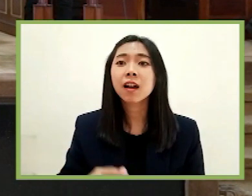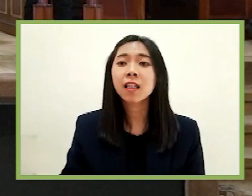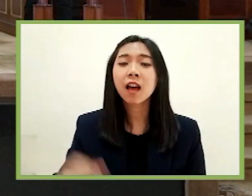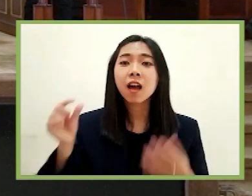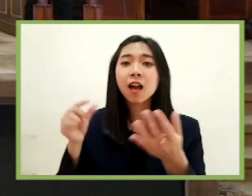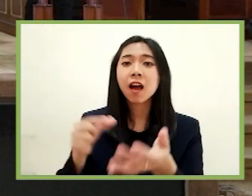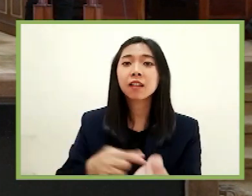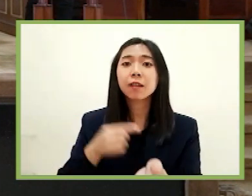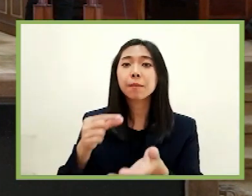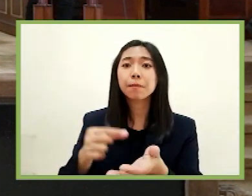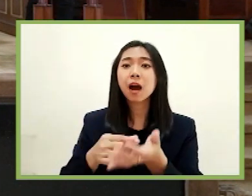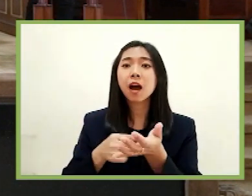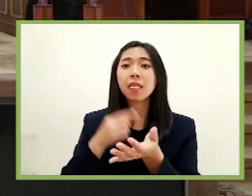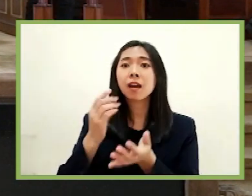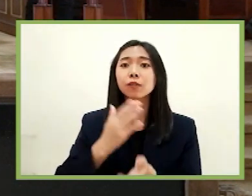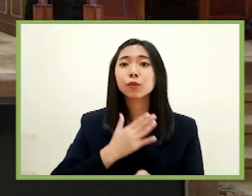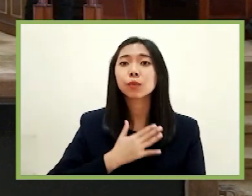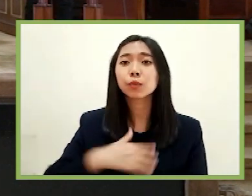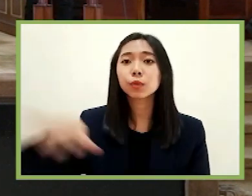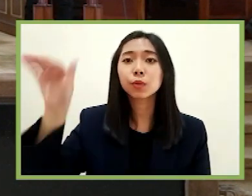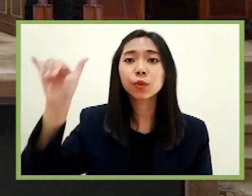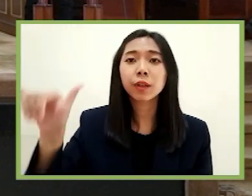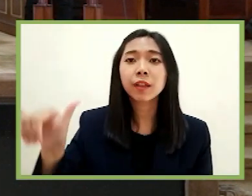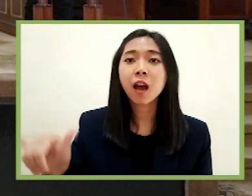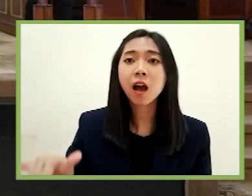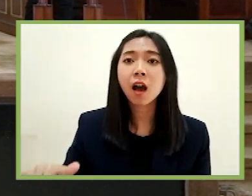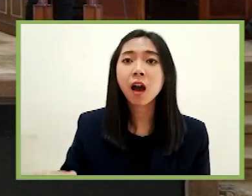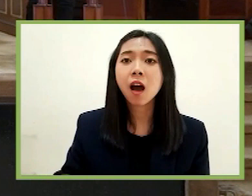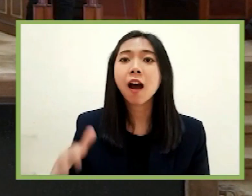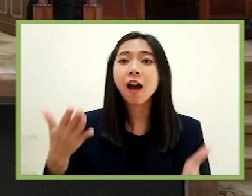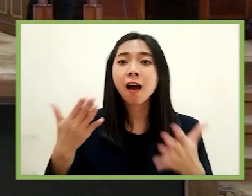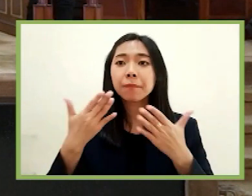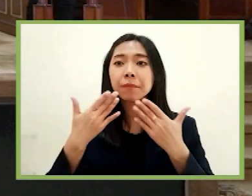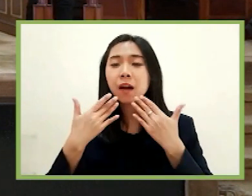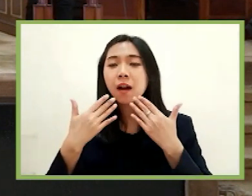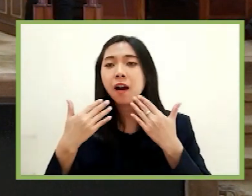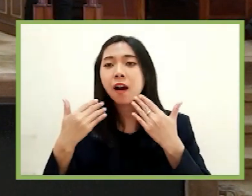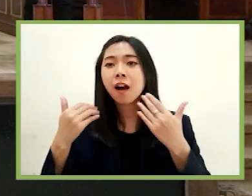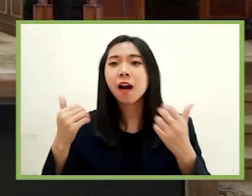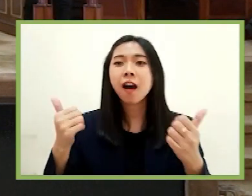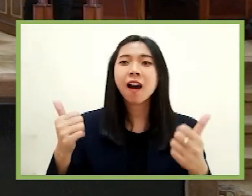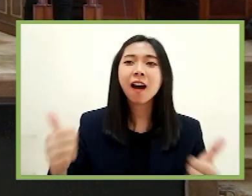haraplah gembalaku yang baik